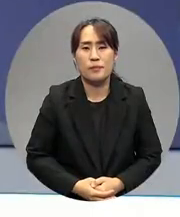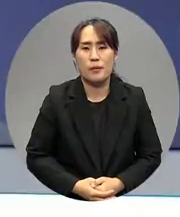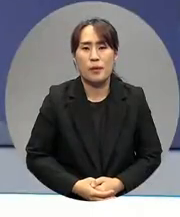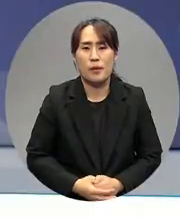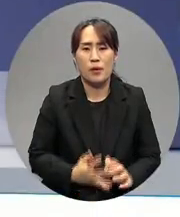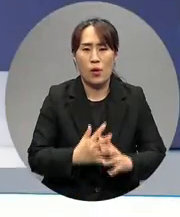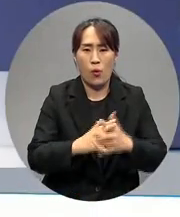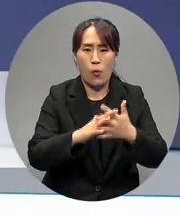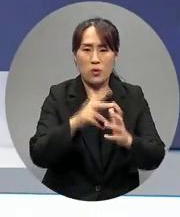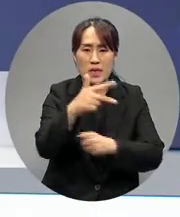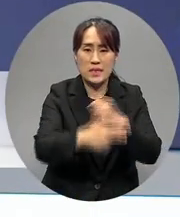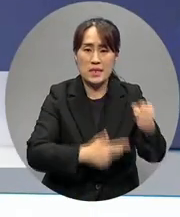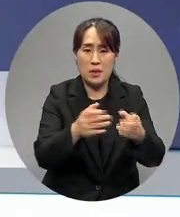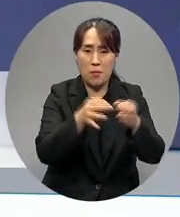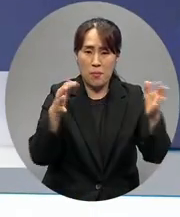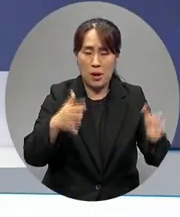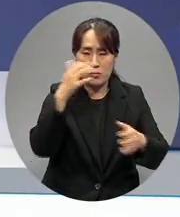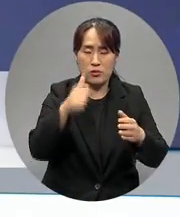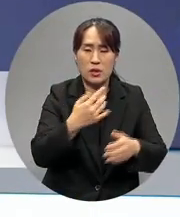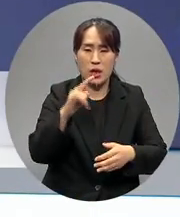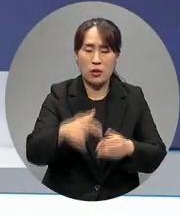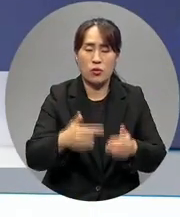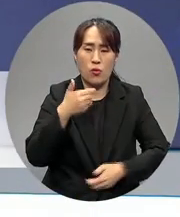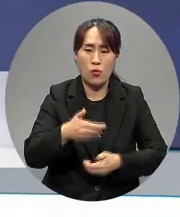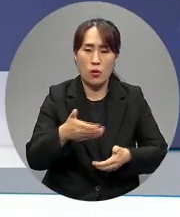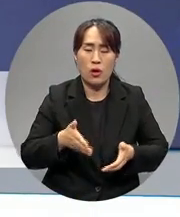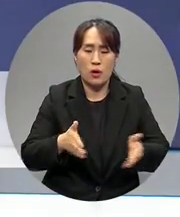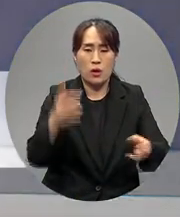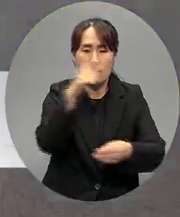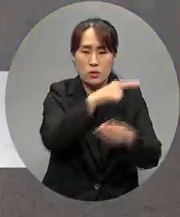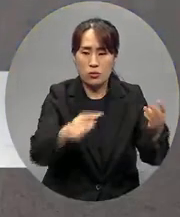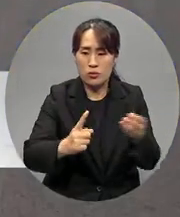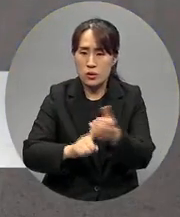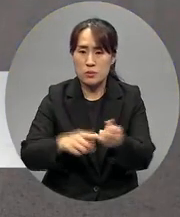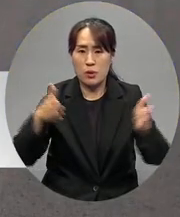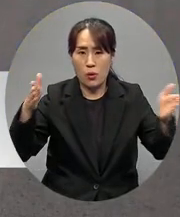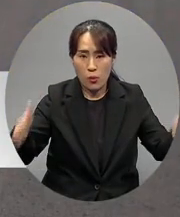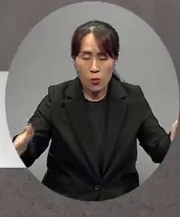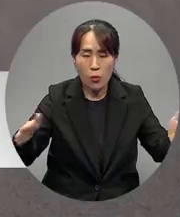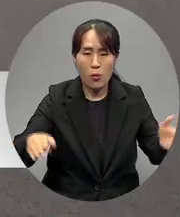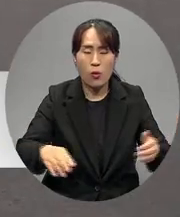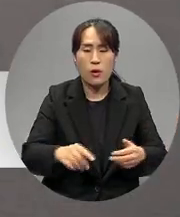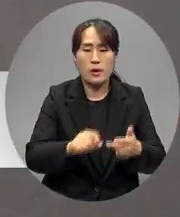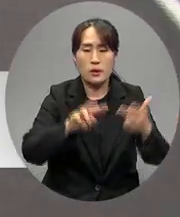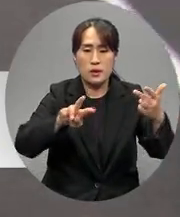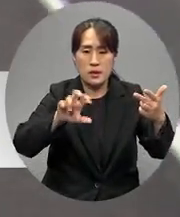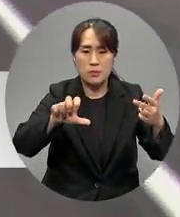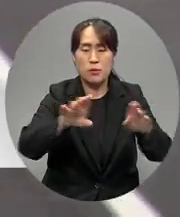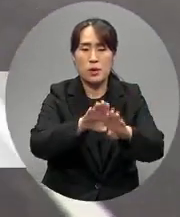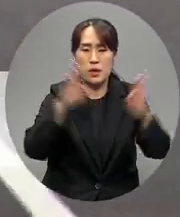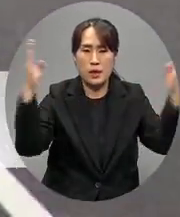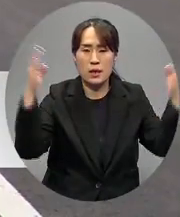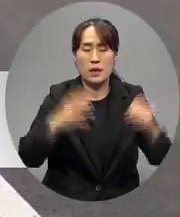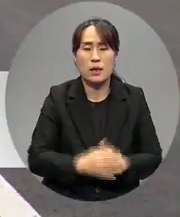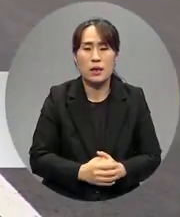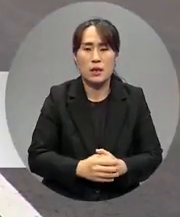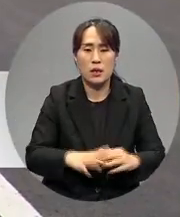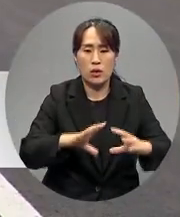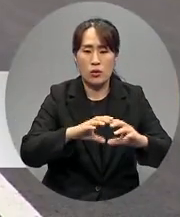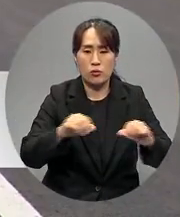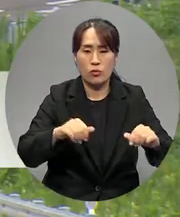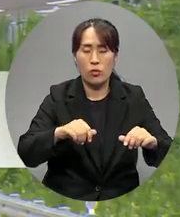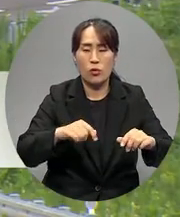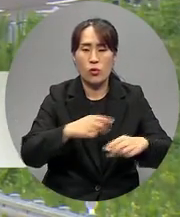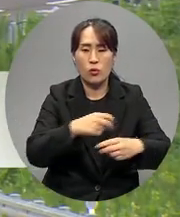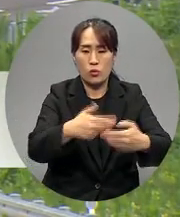공사 시작 7년 만에 충청 내륙 고속화도로 청주에서 증평 구간이 오는 25일 개통합니다.